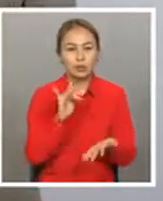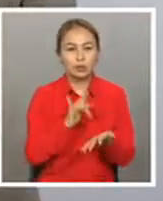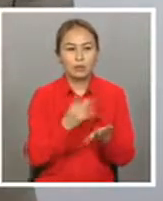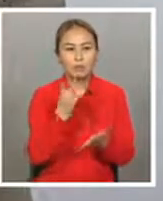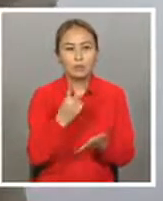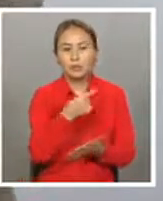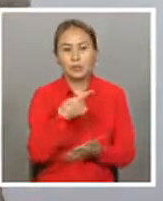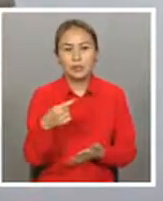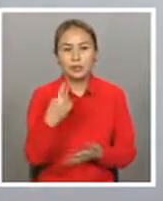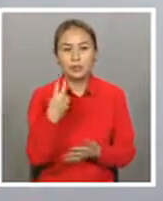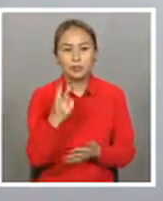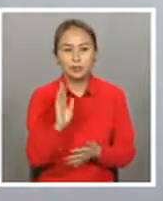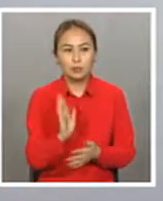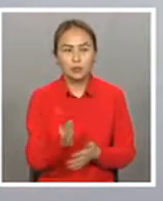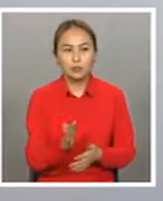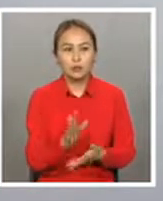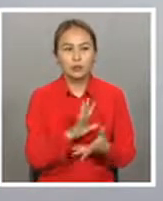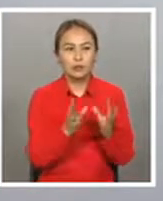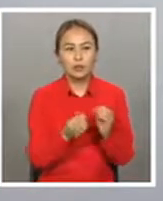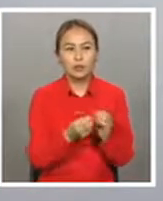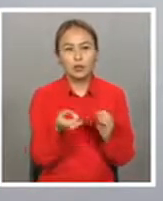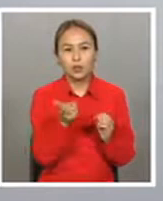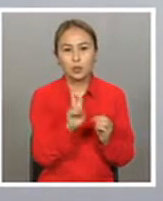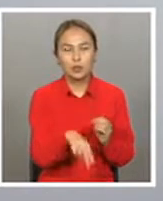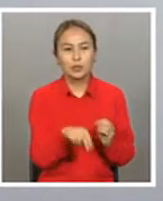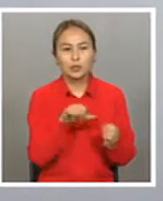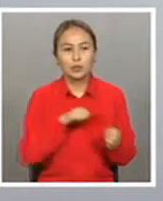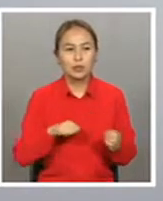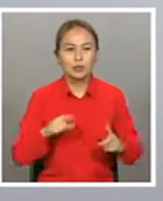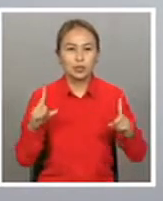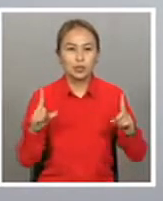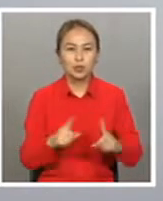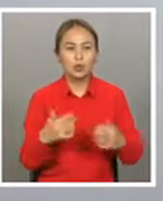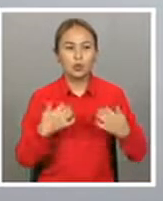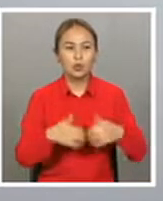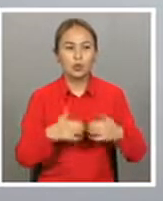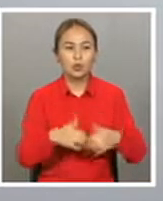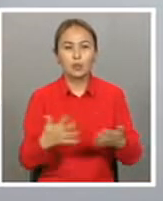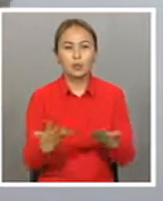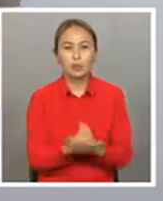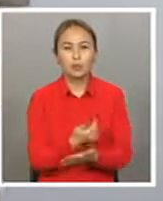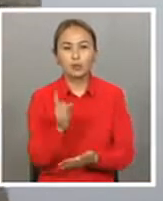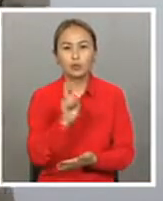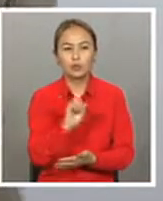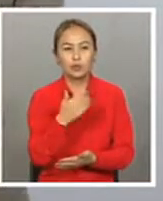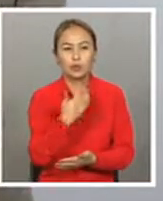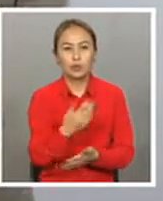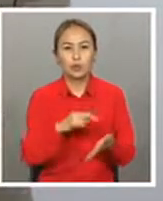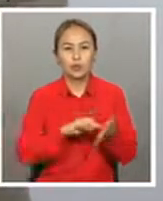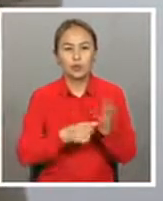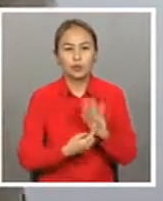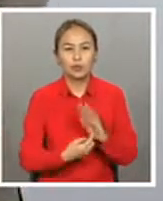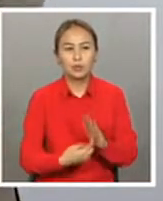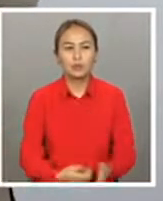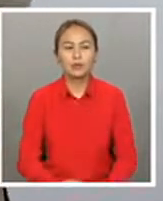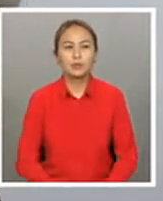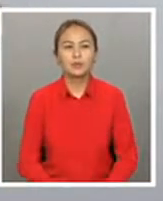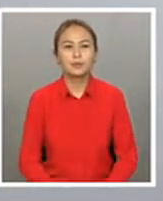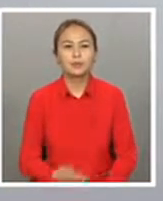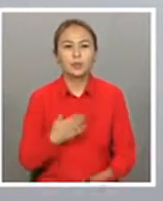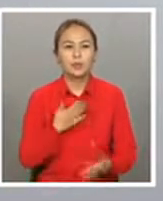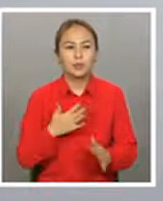болса, онда екеуіне ең кіші ортақ бөлімді табу үшін екеуін көбейте саламыз. Біздің